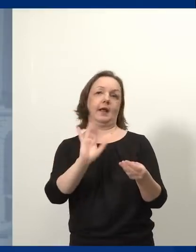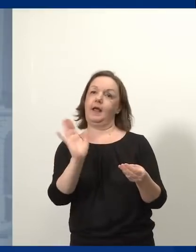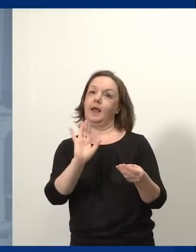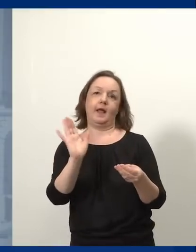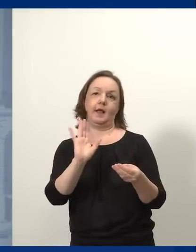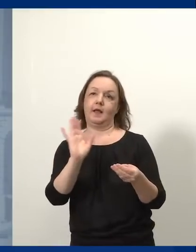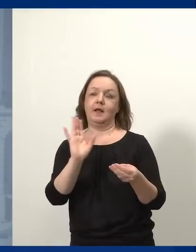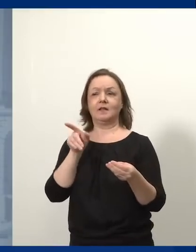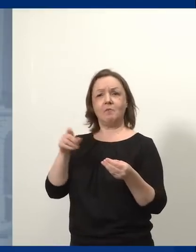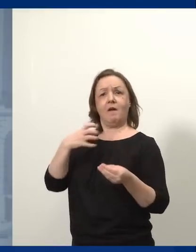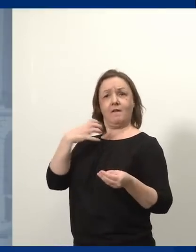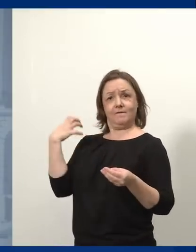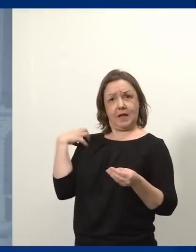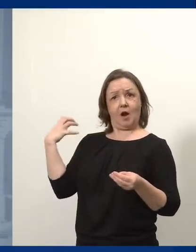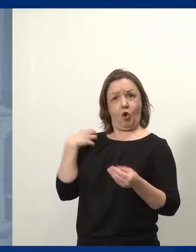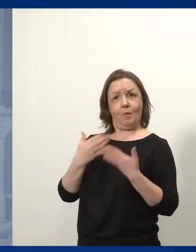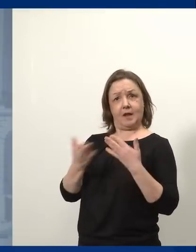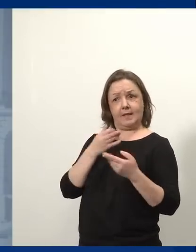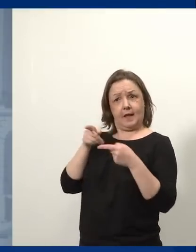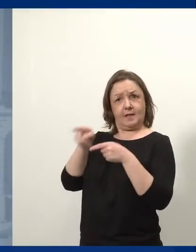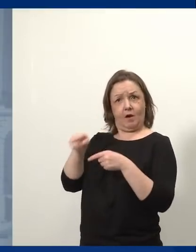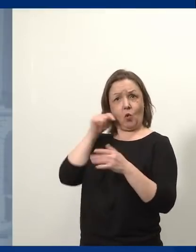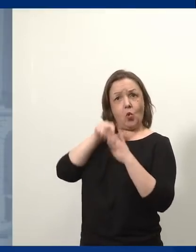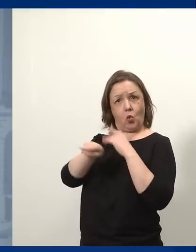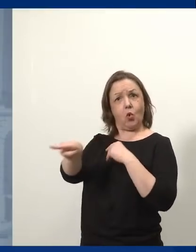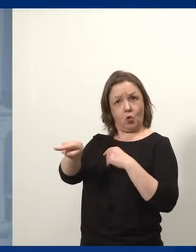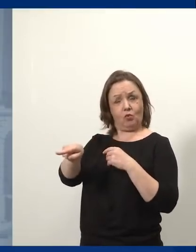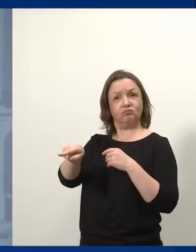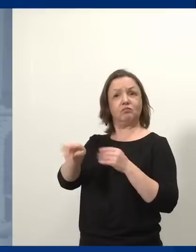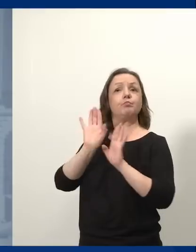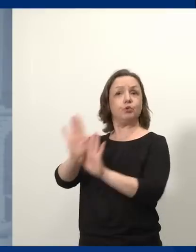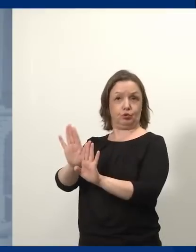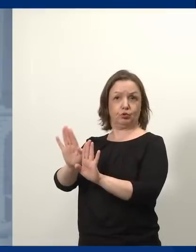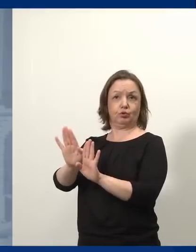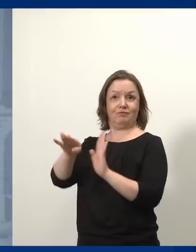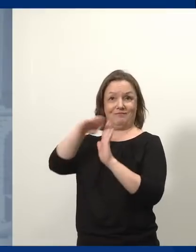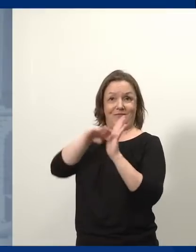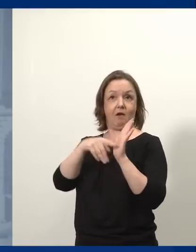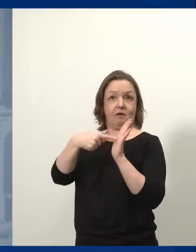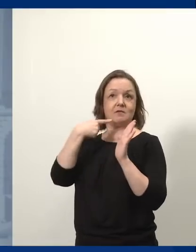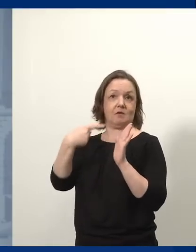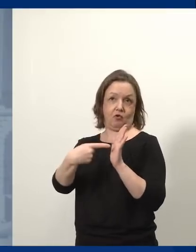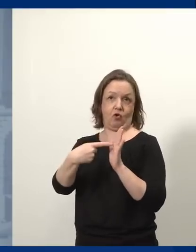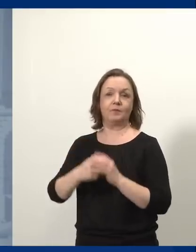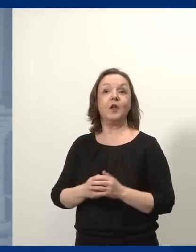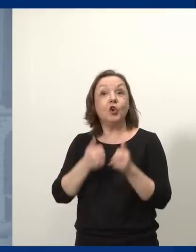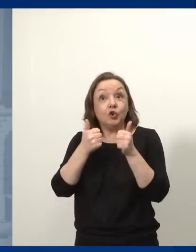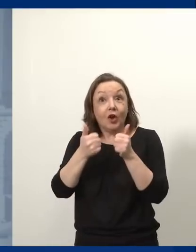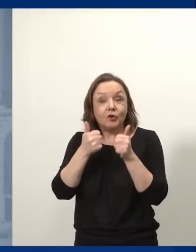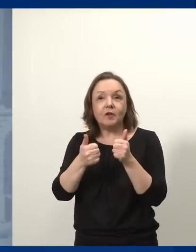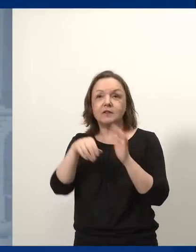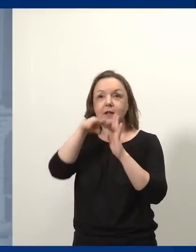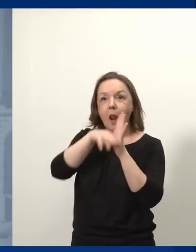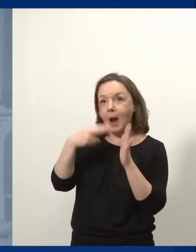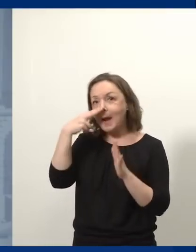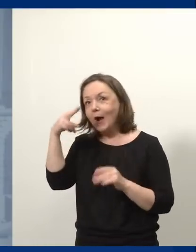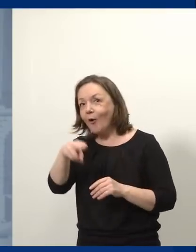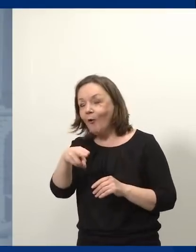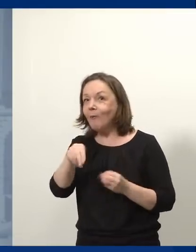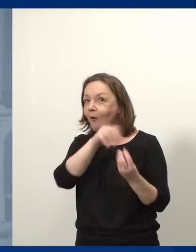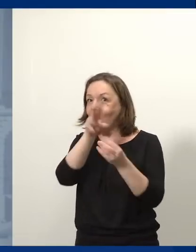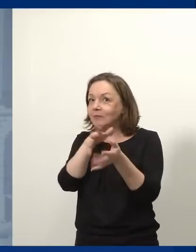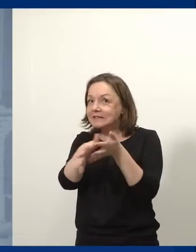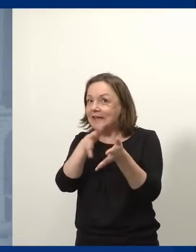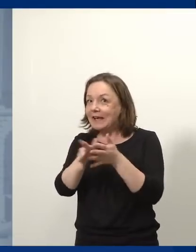jonkin viranomaisen tehtäväksi. Eli toivottavasti pystyn avaamaan tätä kokonaisuutta ja juridiikkaa, ymmärrän ja tiedän,